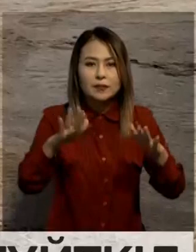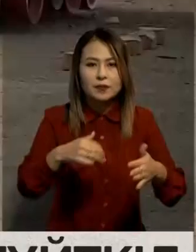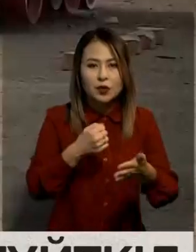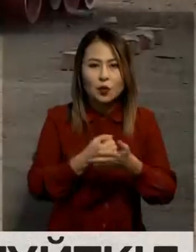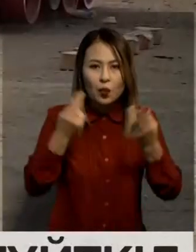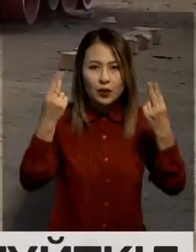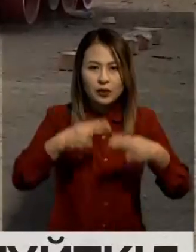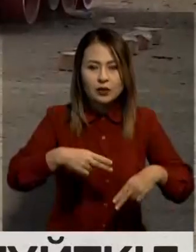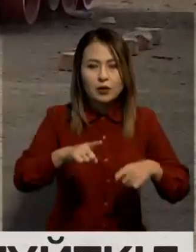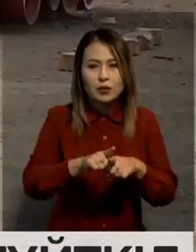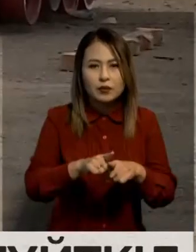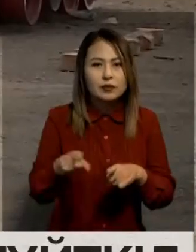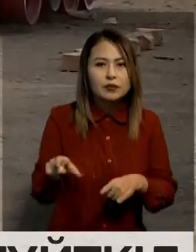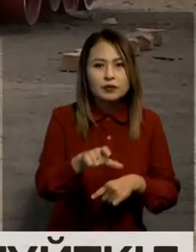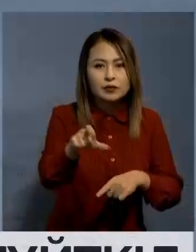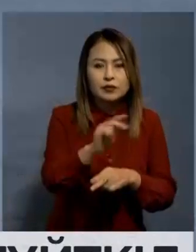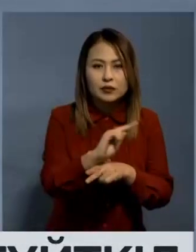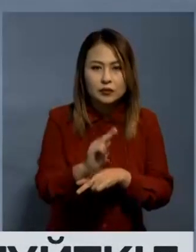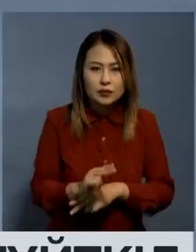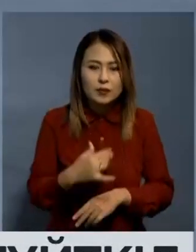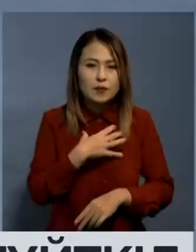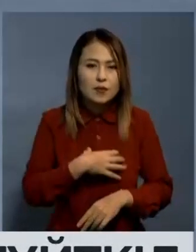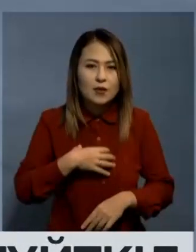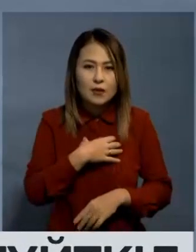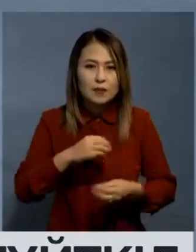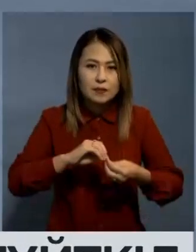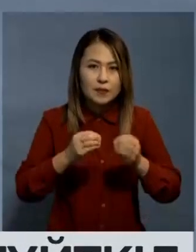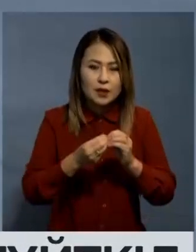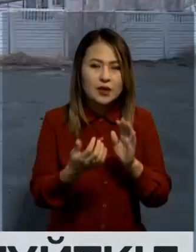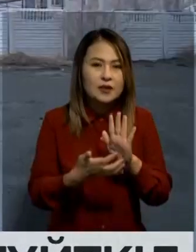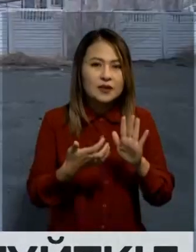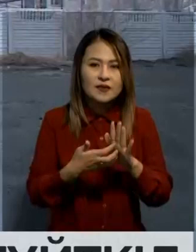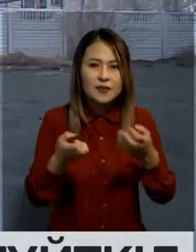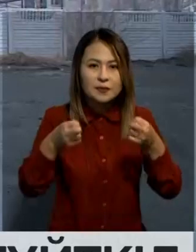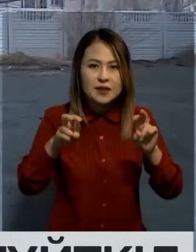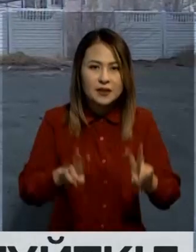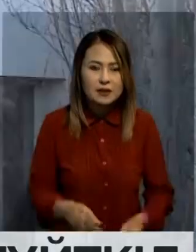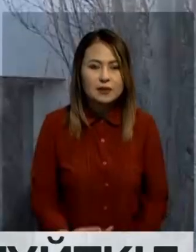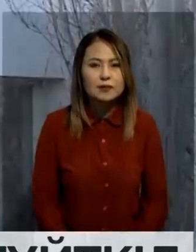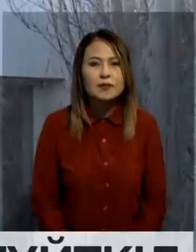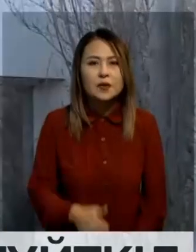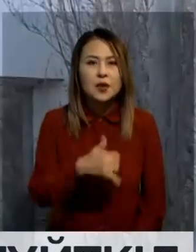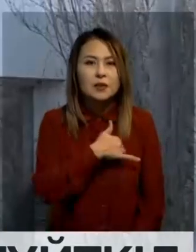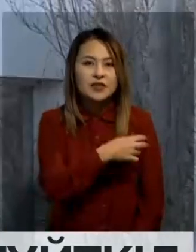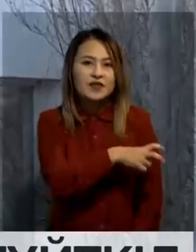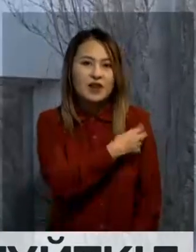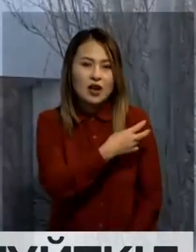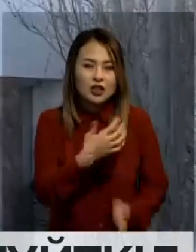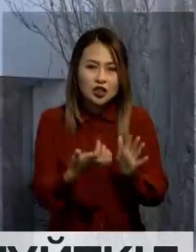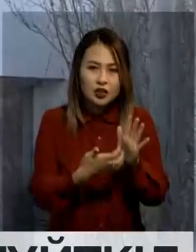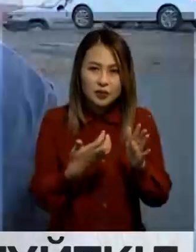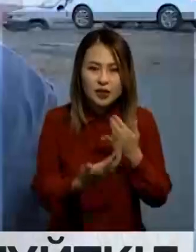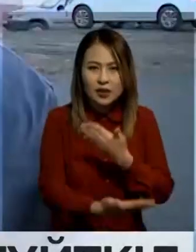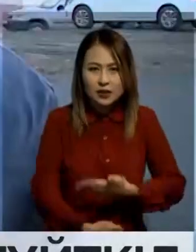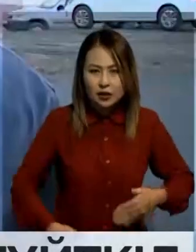дейін 4 жолақты жол салынып жатыр. Елді мекендегі ең маңызды мәселе маман тапшылығы. Бізде врачтар жетпейді, гинекологтар керек, хирургтар